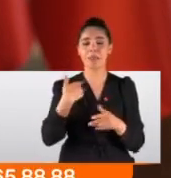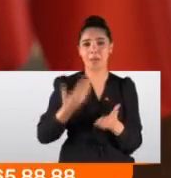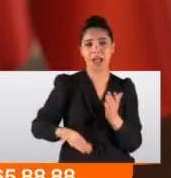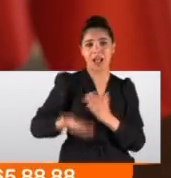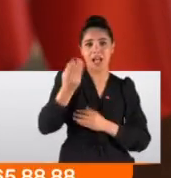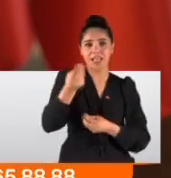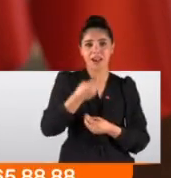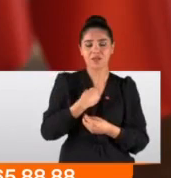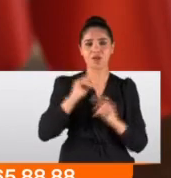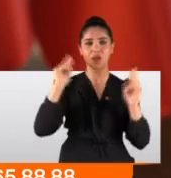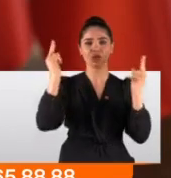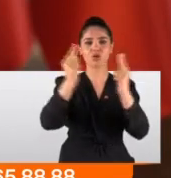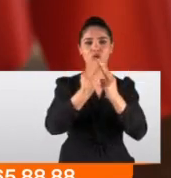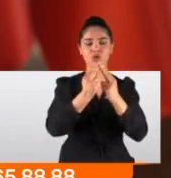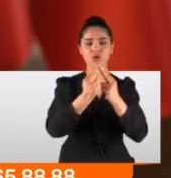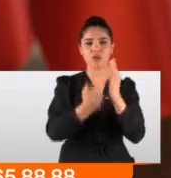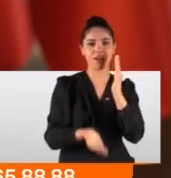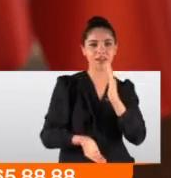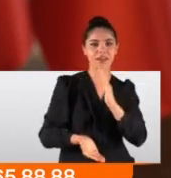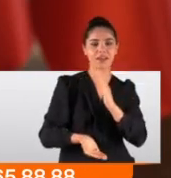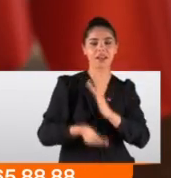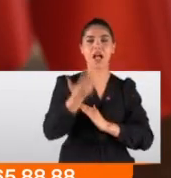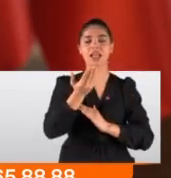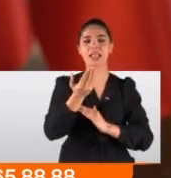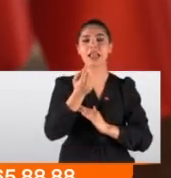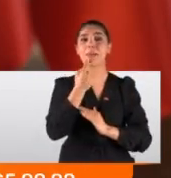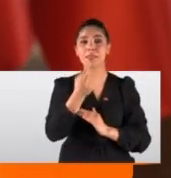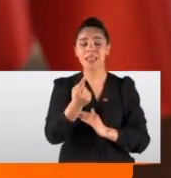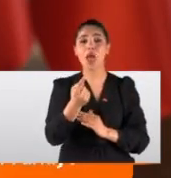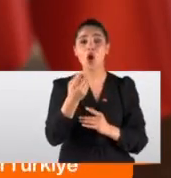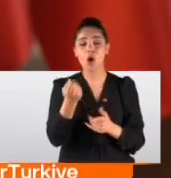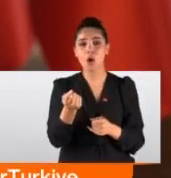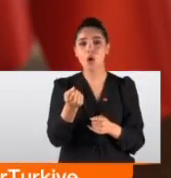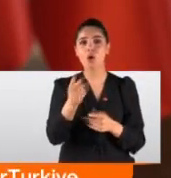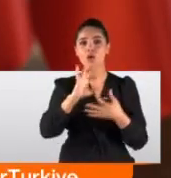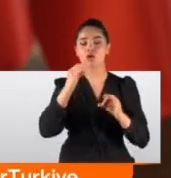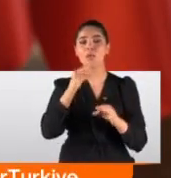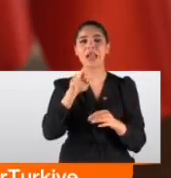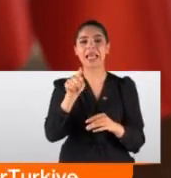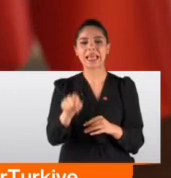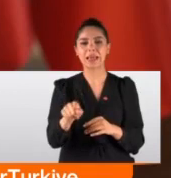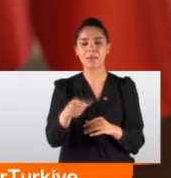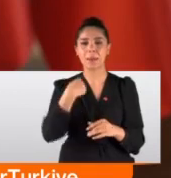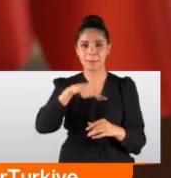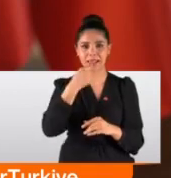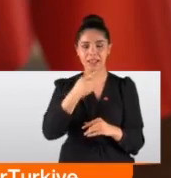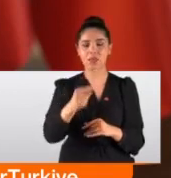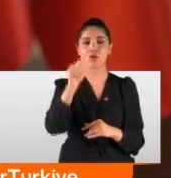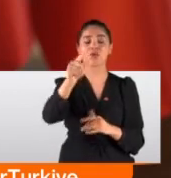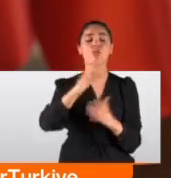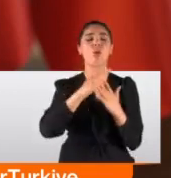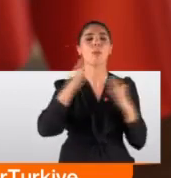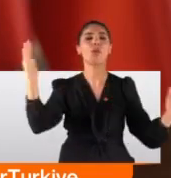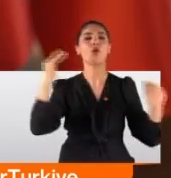verin, dünyayı yerinden oynatayım diyor ya. Biz de diyoruz ki işte bu büyük